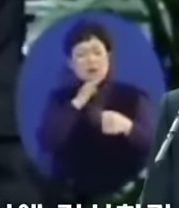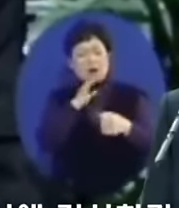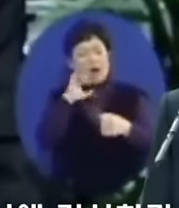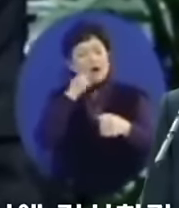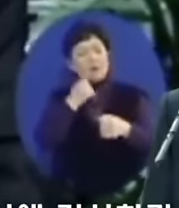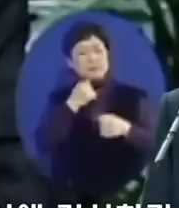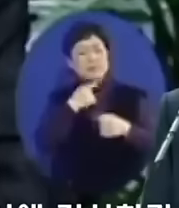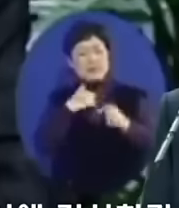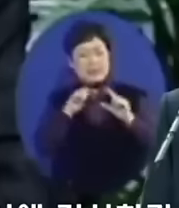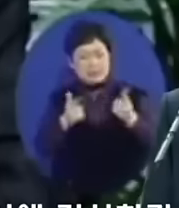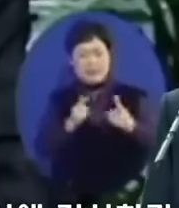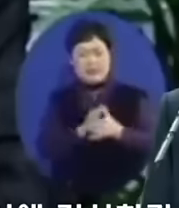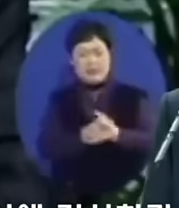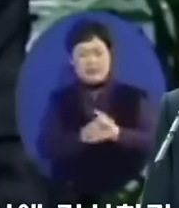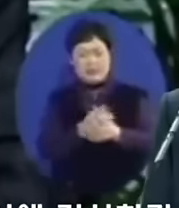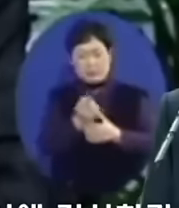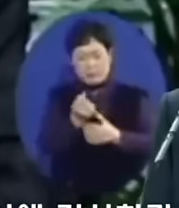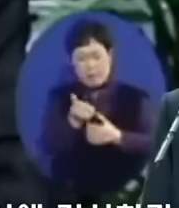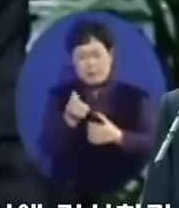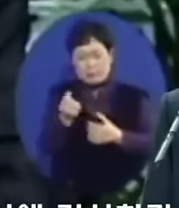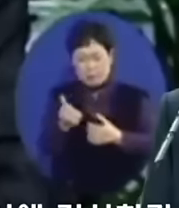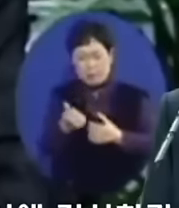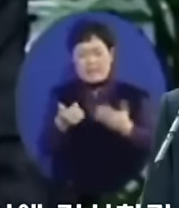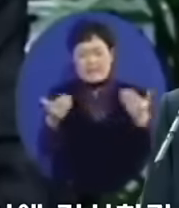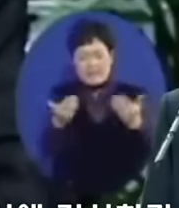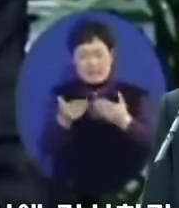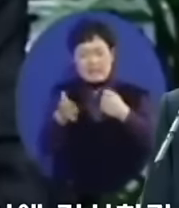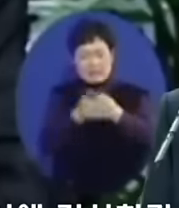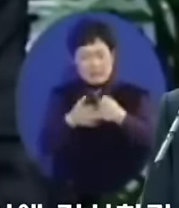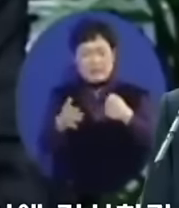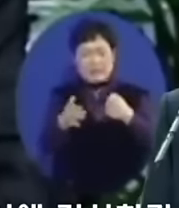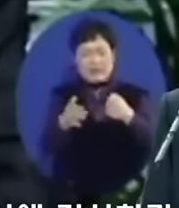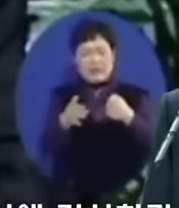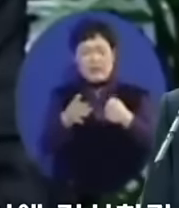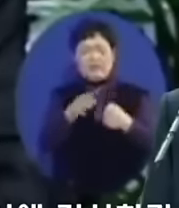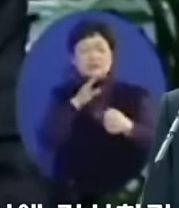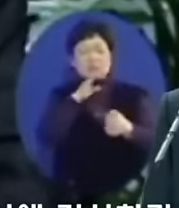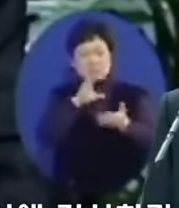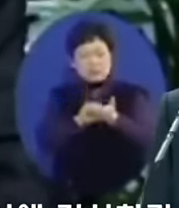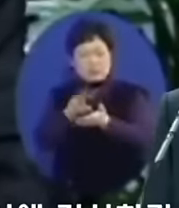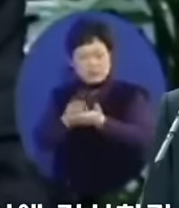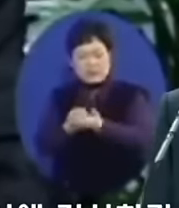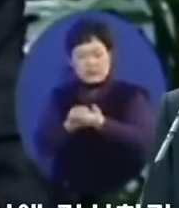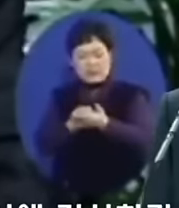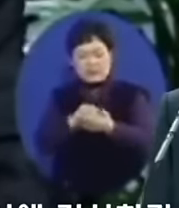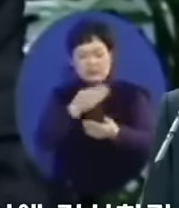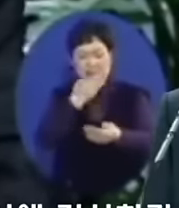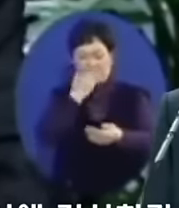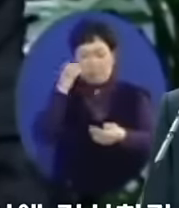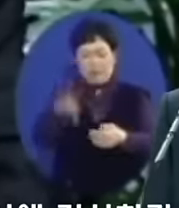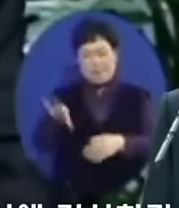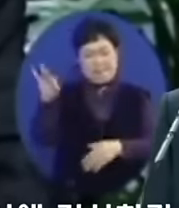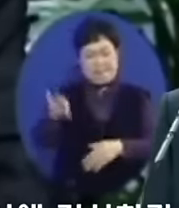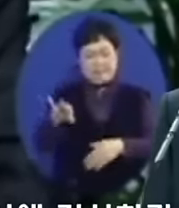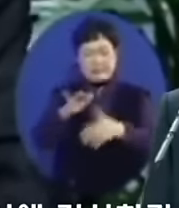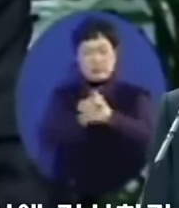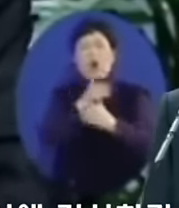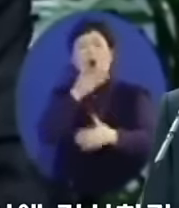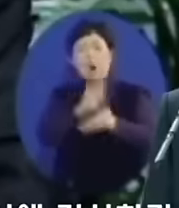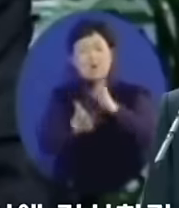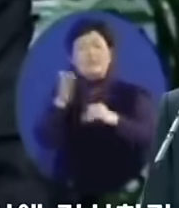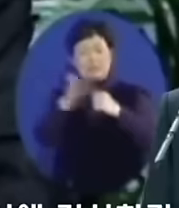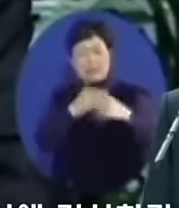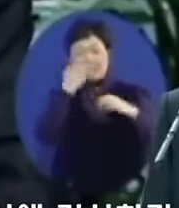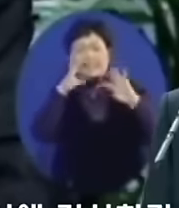사람은 별로 없습니다. 기도를 하기 때문에. 그러나 자잘구레한 일에 넘어지는 사람이 많습니다. 그것을 읍수에 느끼고 기도하지 않기 때문에 그런 것입니다. 이스라엘